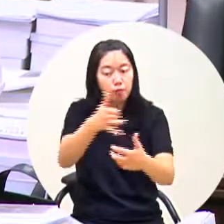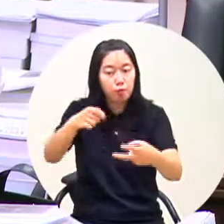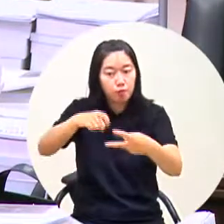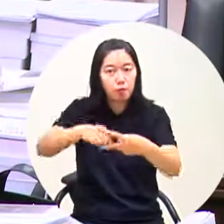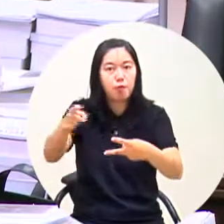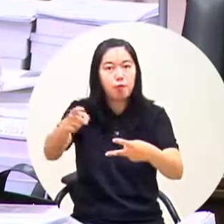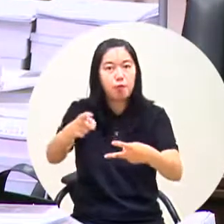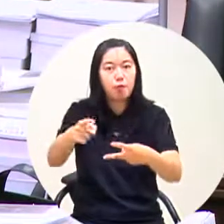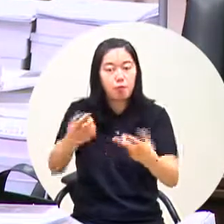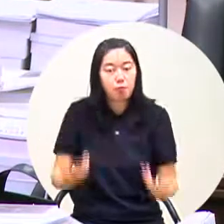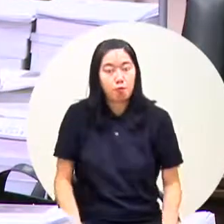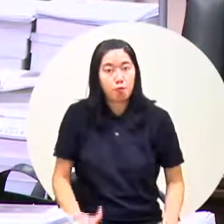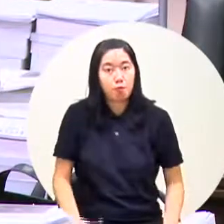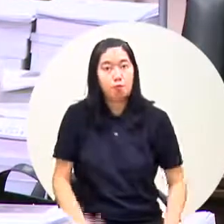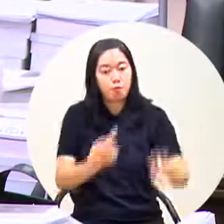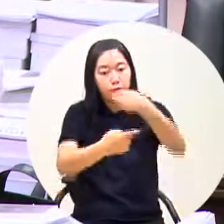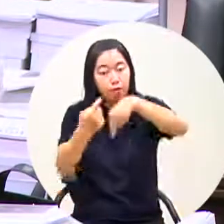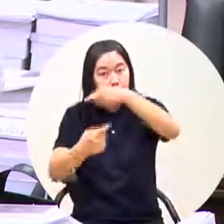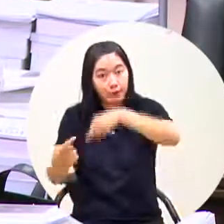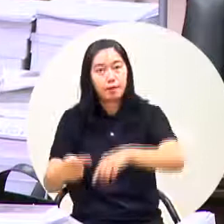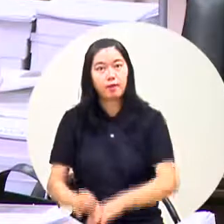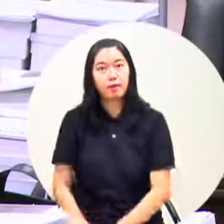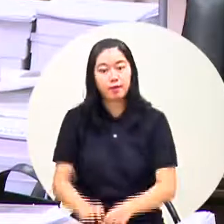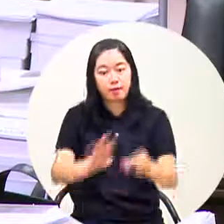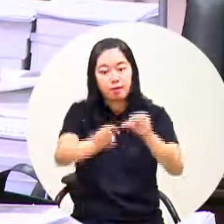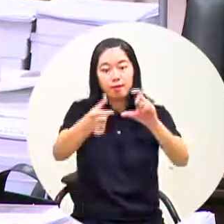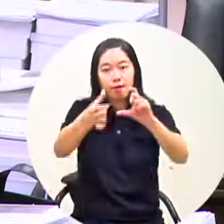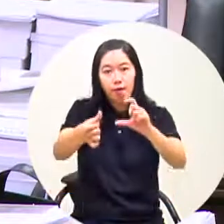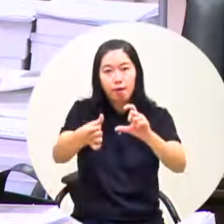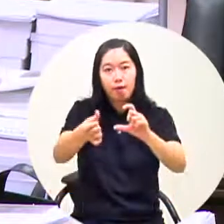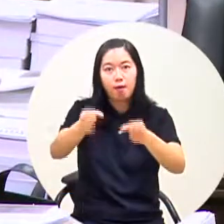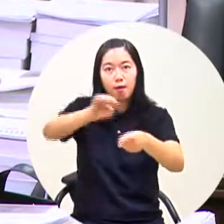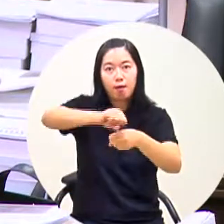休。我们南区编不出加班费，